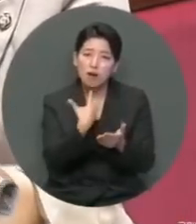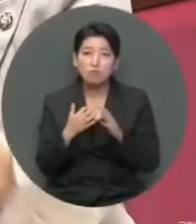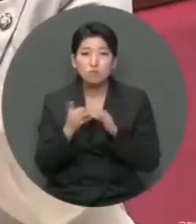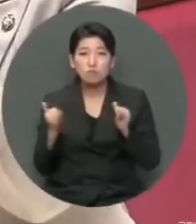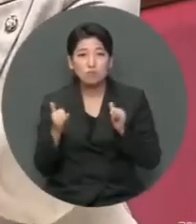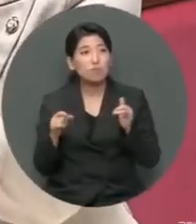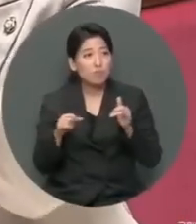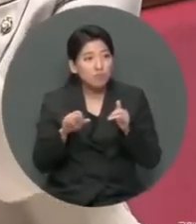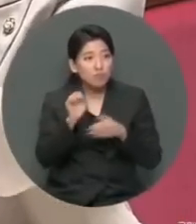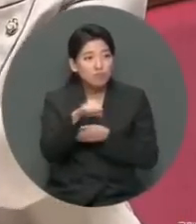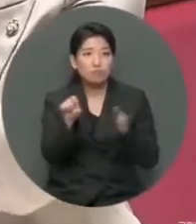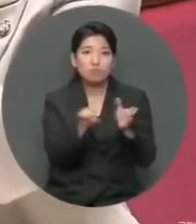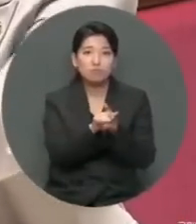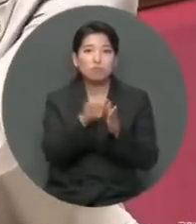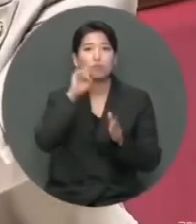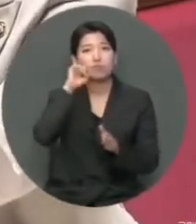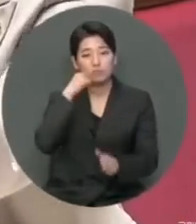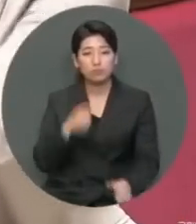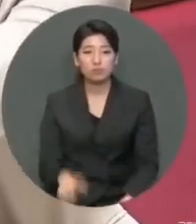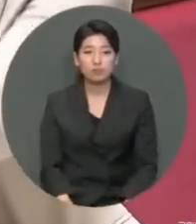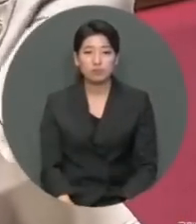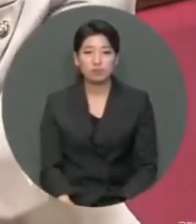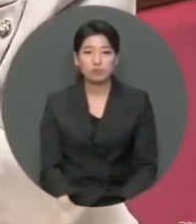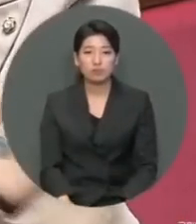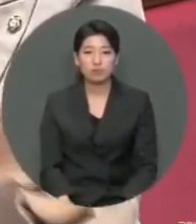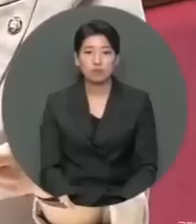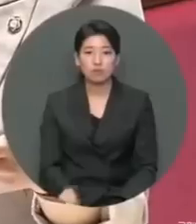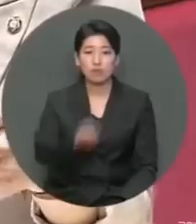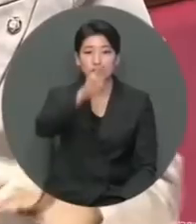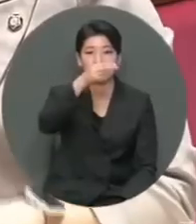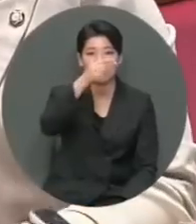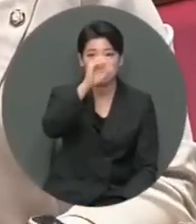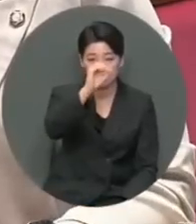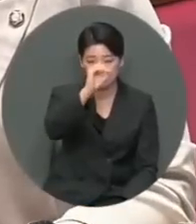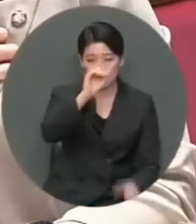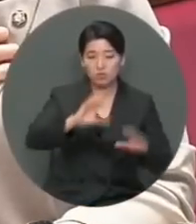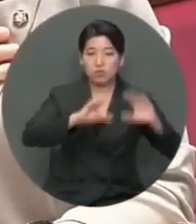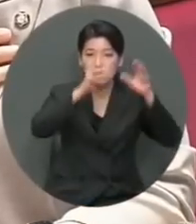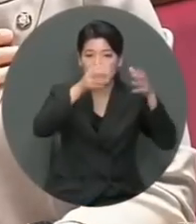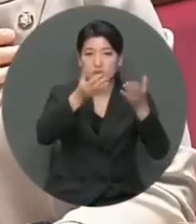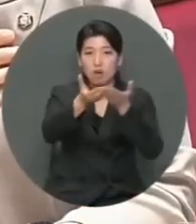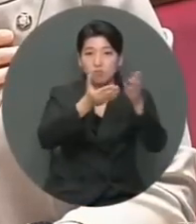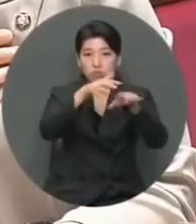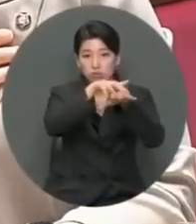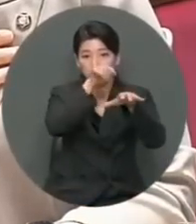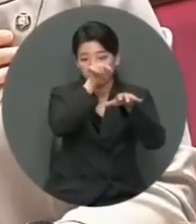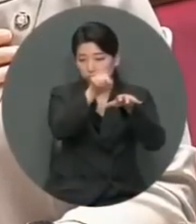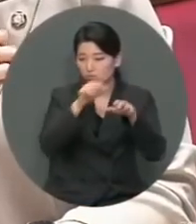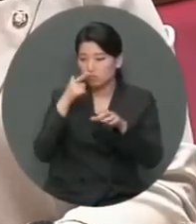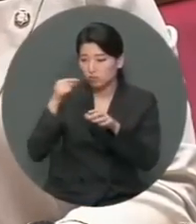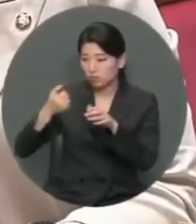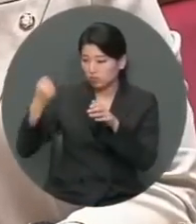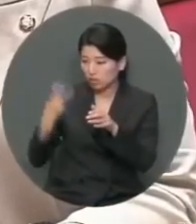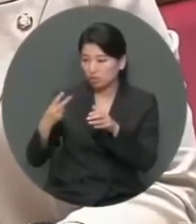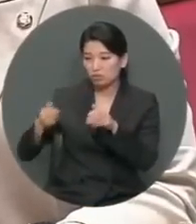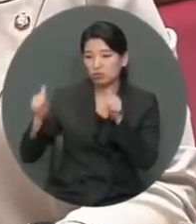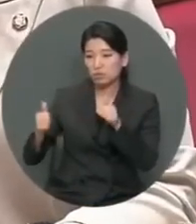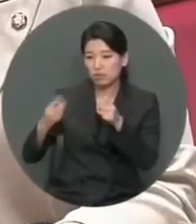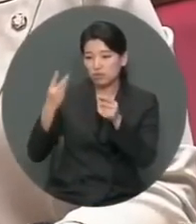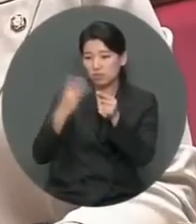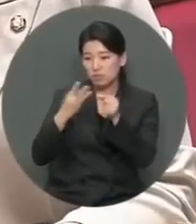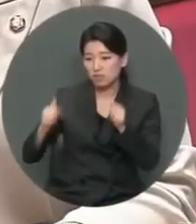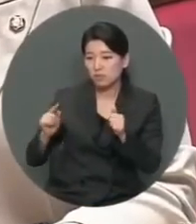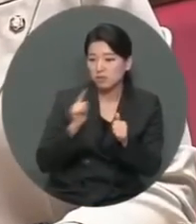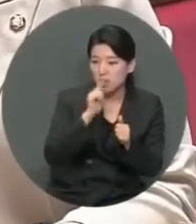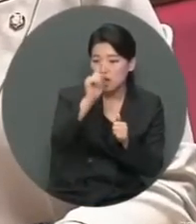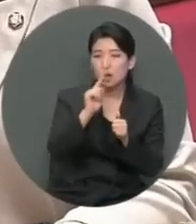때문에 객관적으로 협정과 법과 결정문과 이런 거 상으로는 우리가 언제든지 다시 제소당해서 이 논리가 무너질